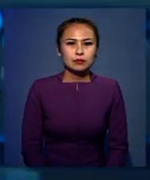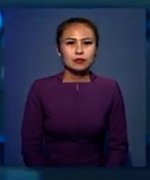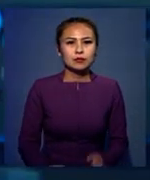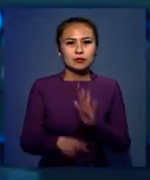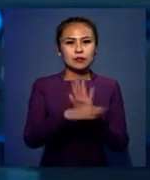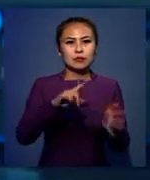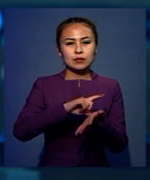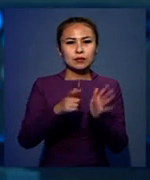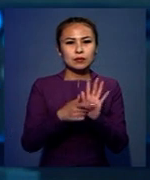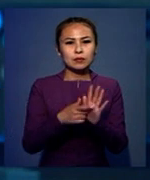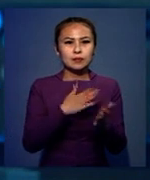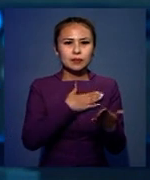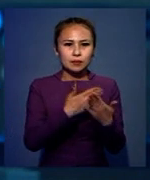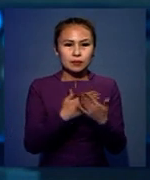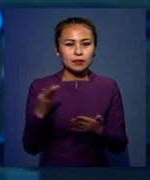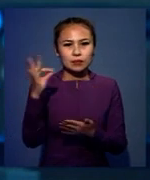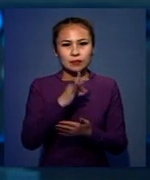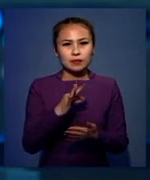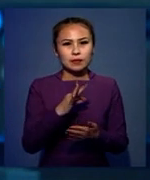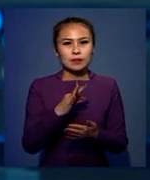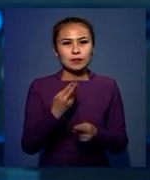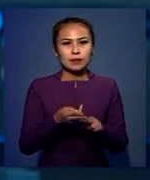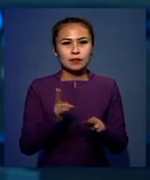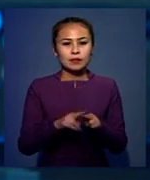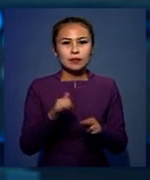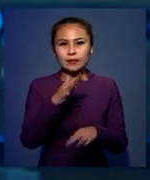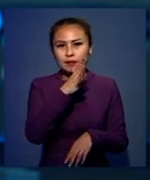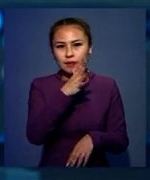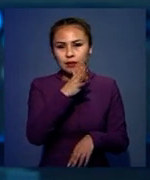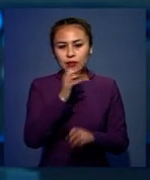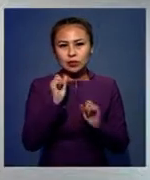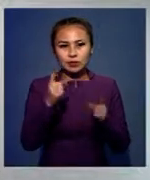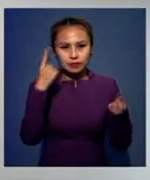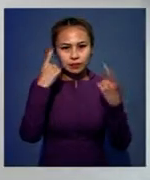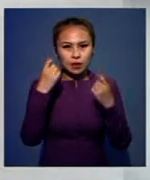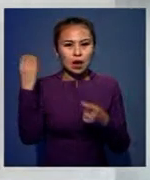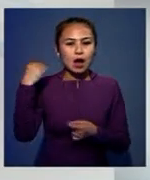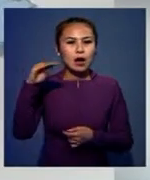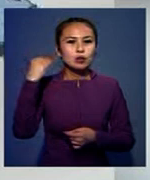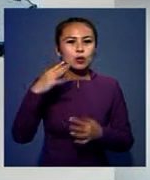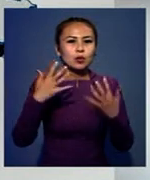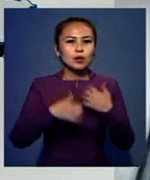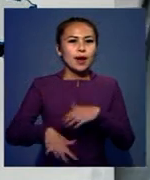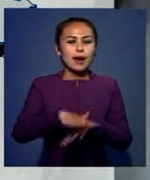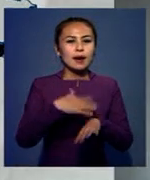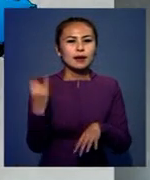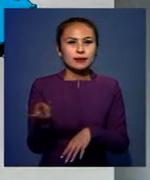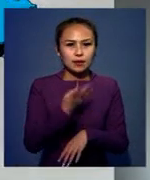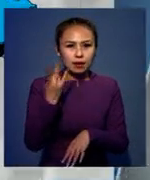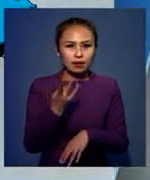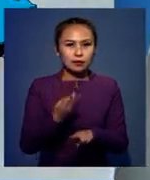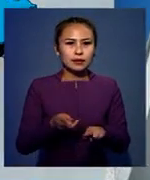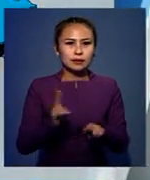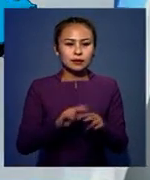Сонымен сайлау учаскелеріндегі белсенділік жөнінде тарқатсақ, дәл осы сағатқа келіп түскен мәлімет бойынша Ақтөбе өңірі